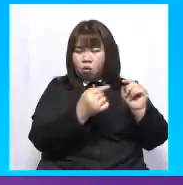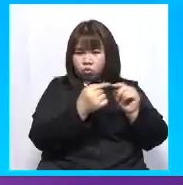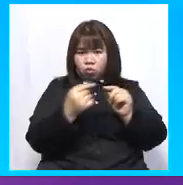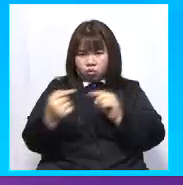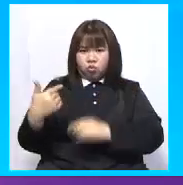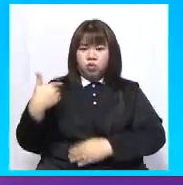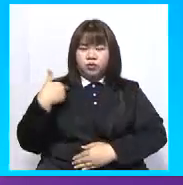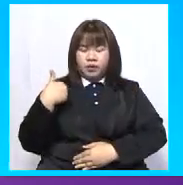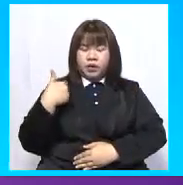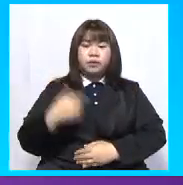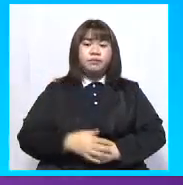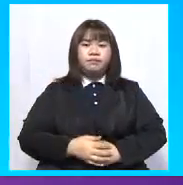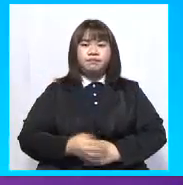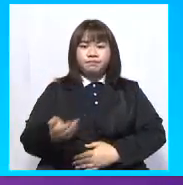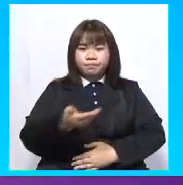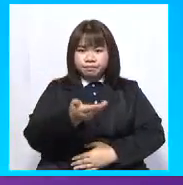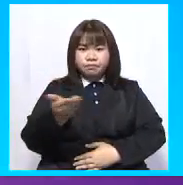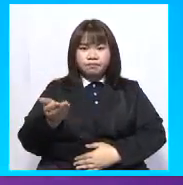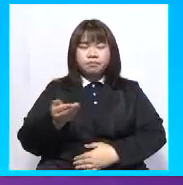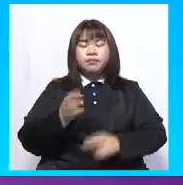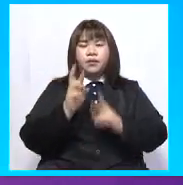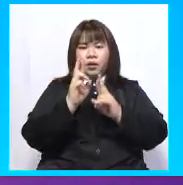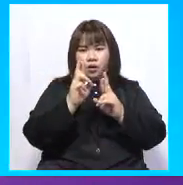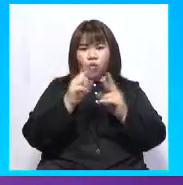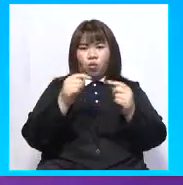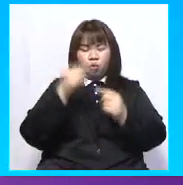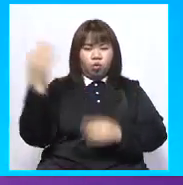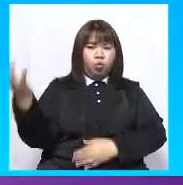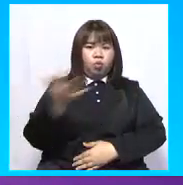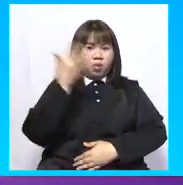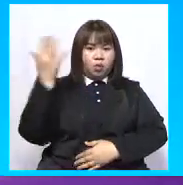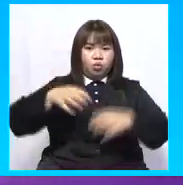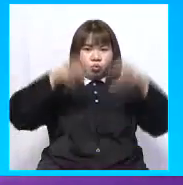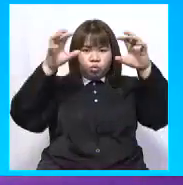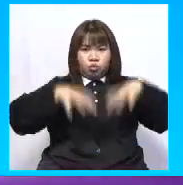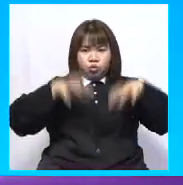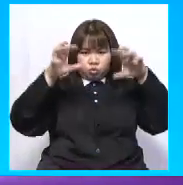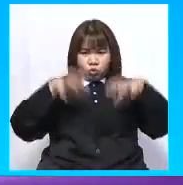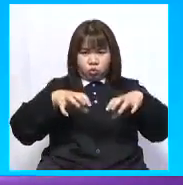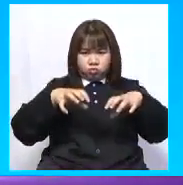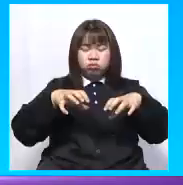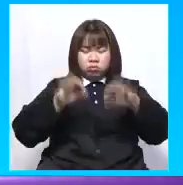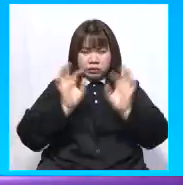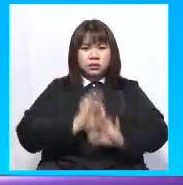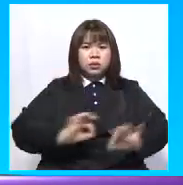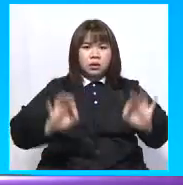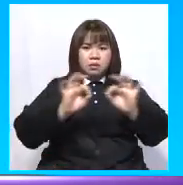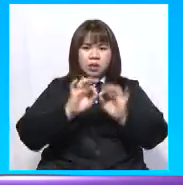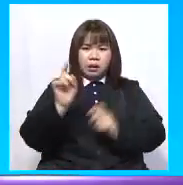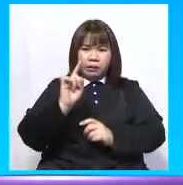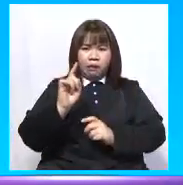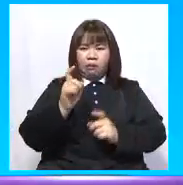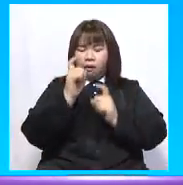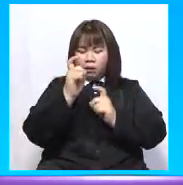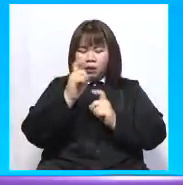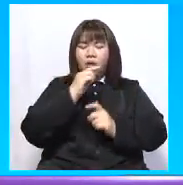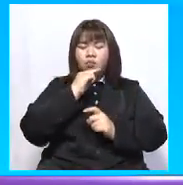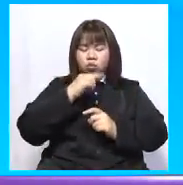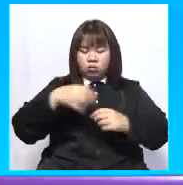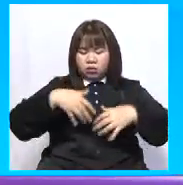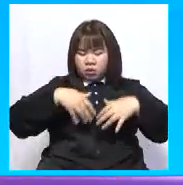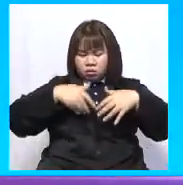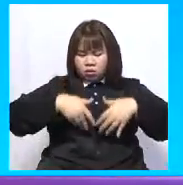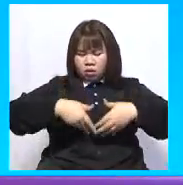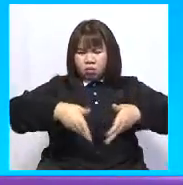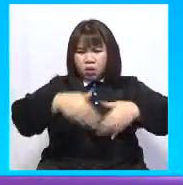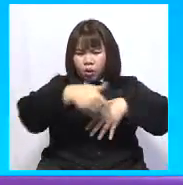วันถัดไปขอให้คุณผู้ชมนะคะระวังอันตรายจากพายุฤดูร้อนที่จะเกิดขึ้นค่ะหลีกเลี่ยงนะคะการอยู่ในที่โล่งแจ้งใต้ต้น